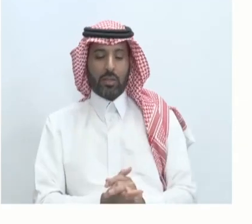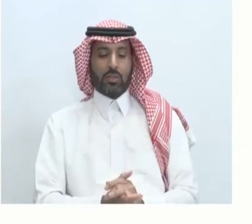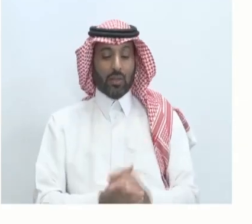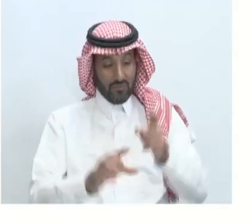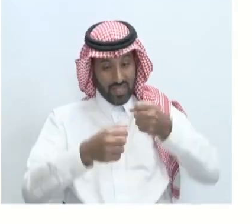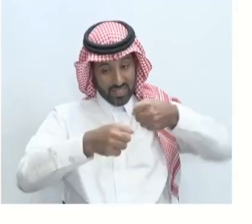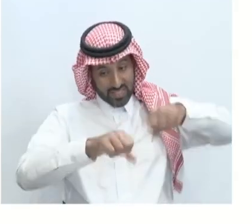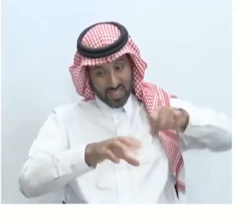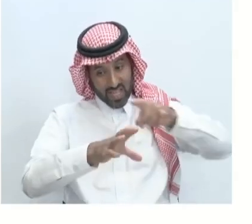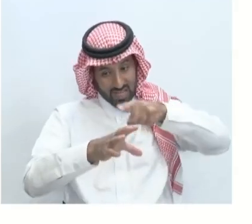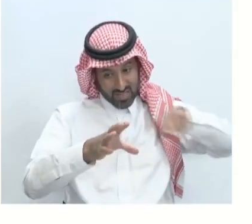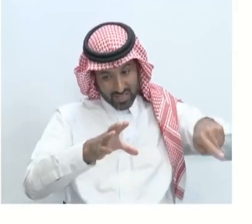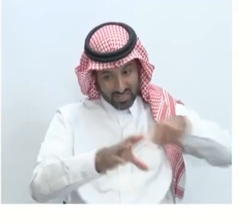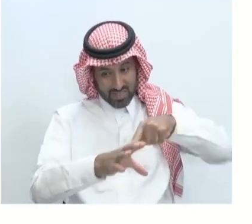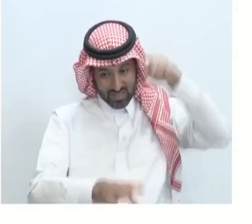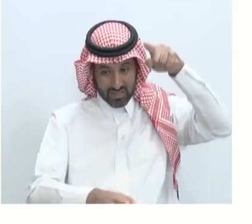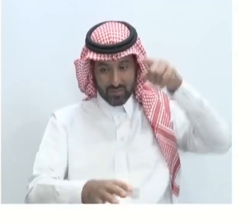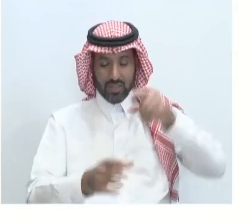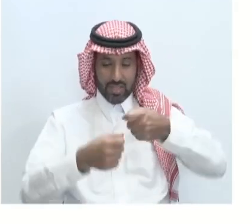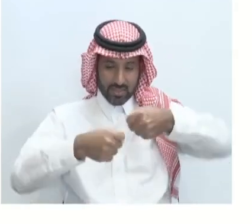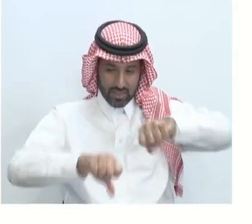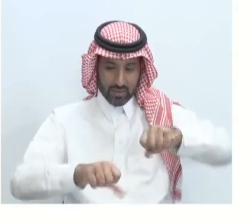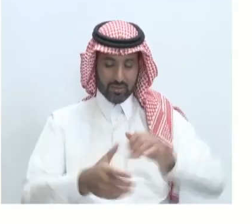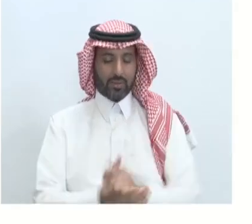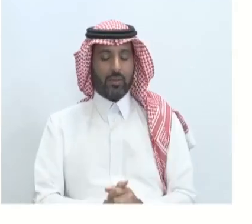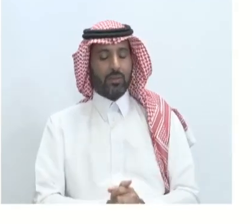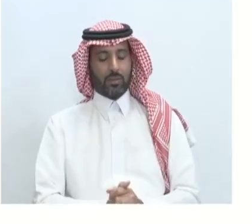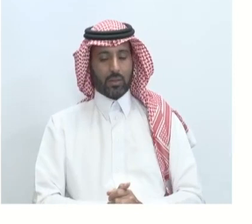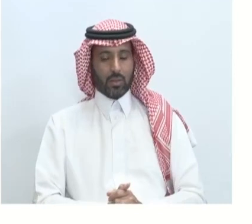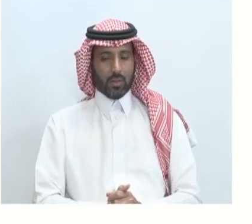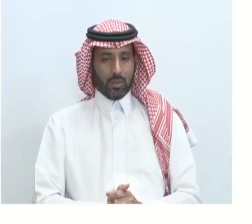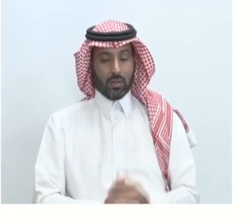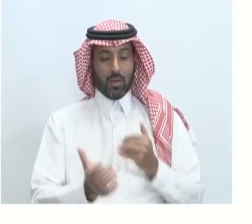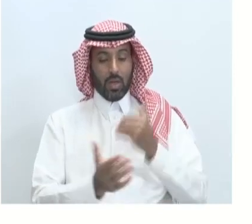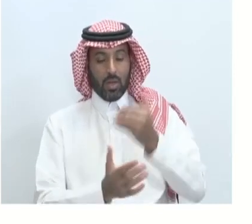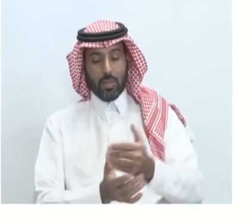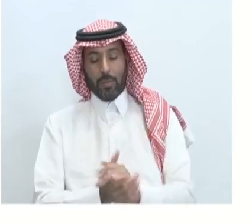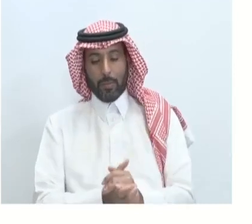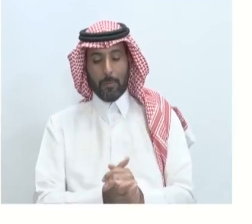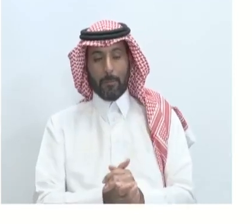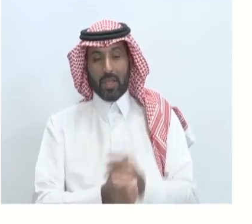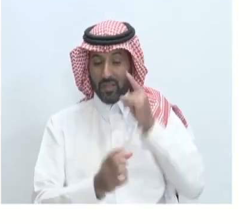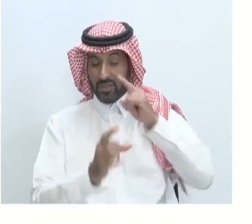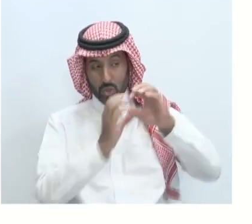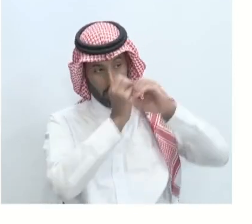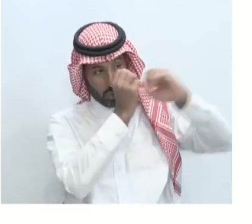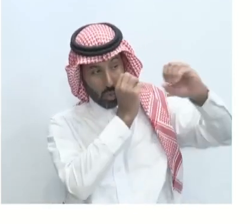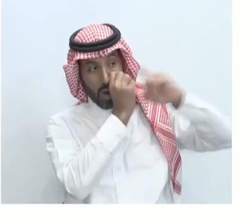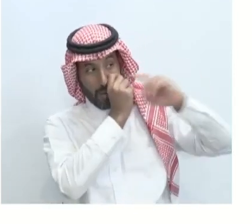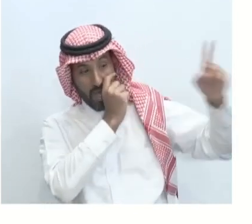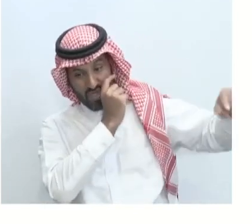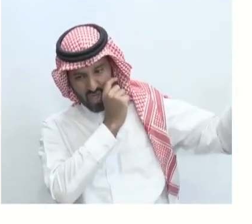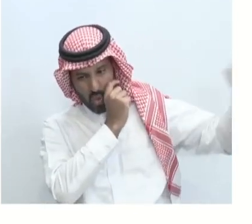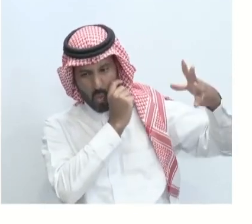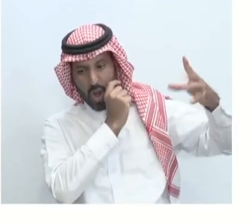والانكسار يكون في العدسات وعلى هذا الاساس فان تلسكوبات الضوء